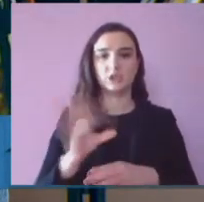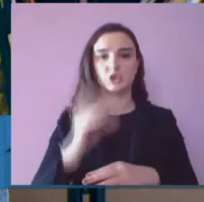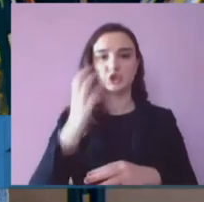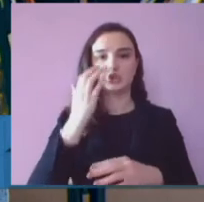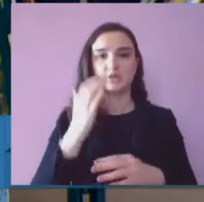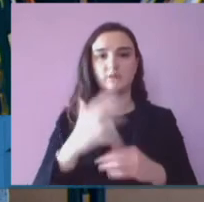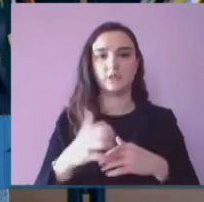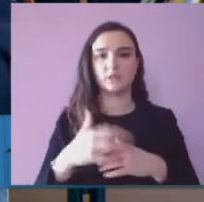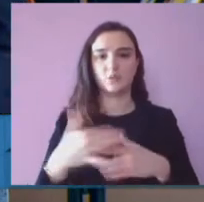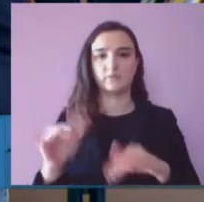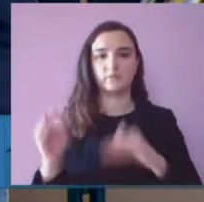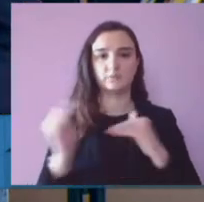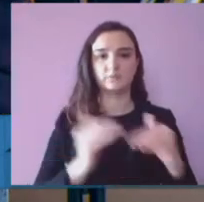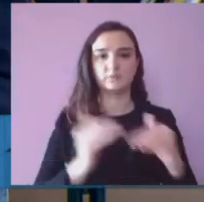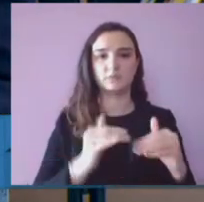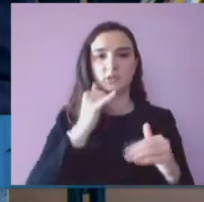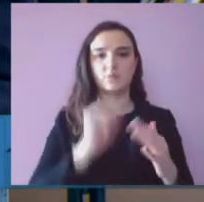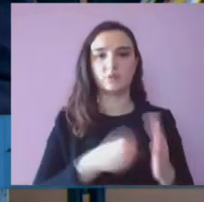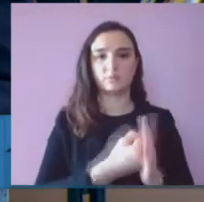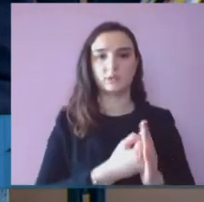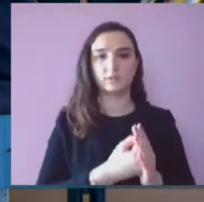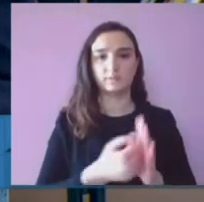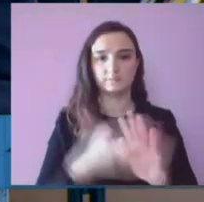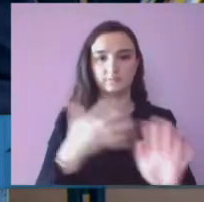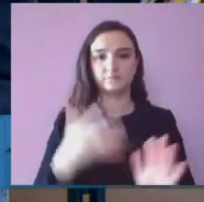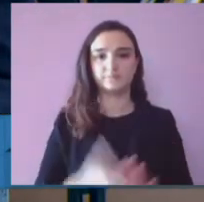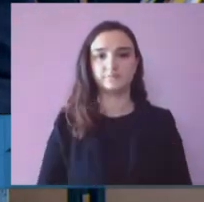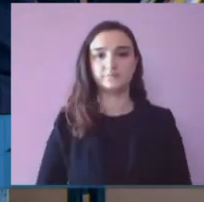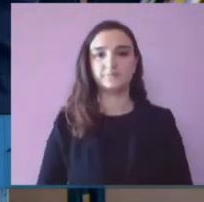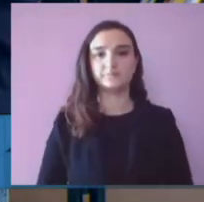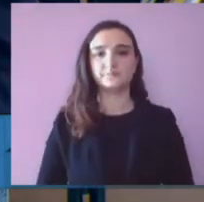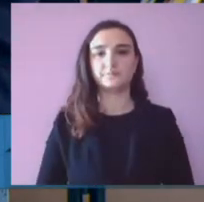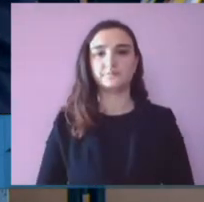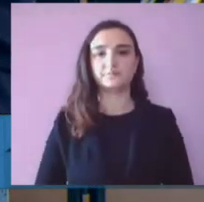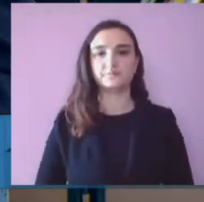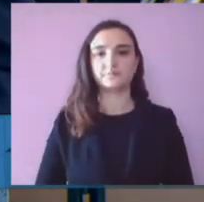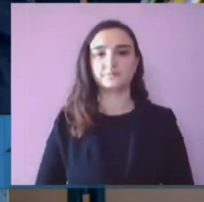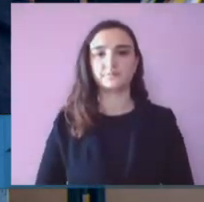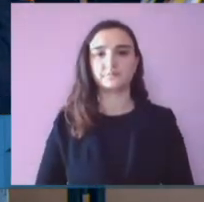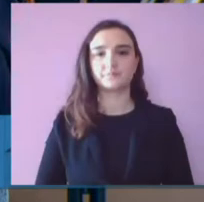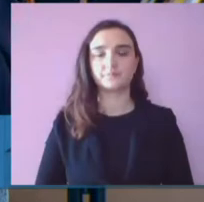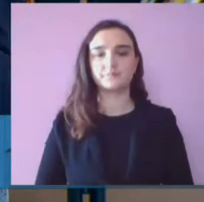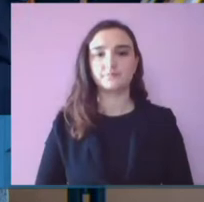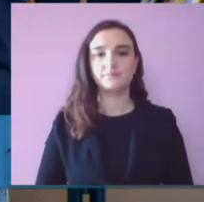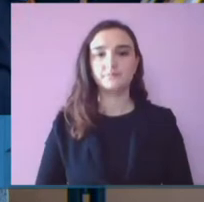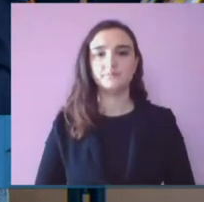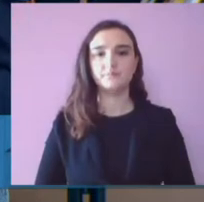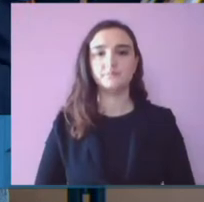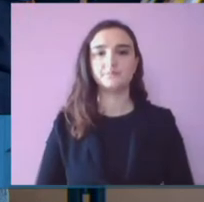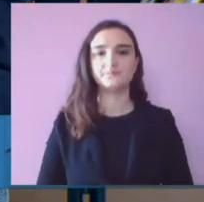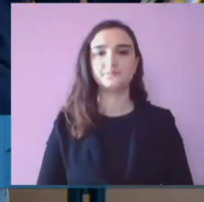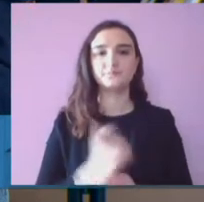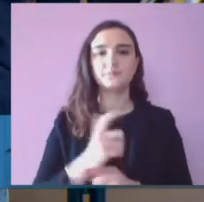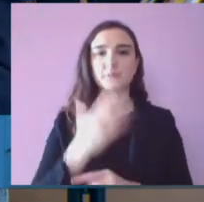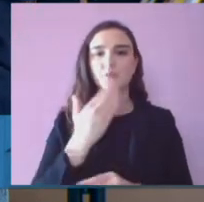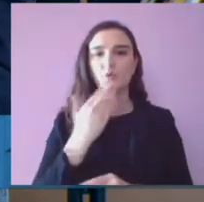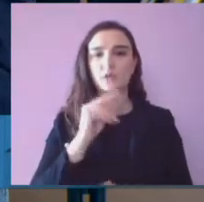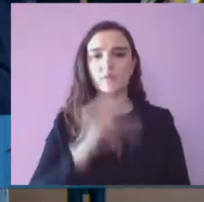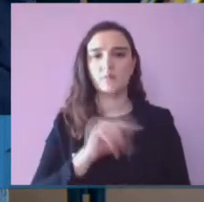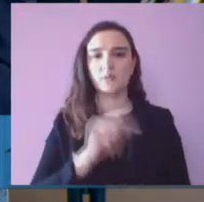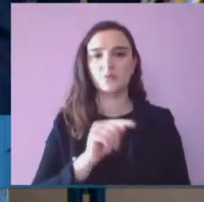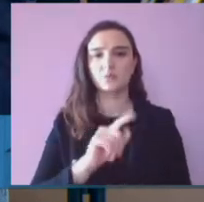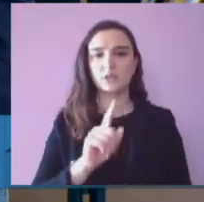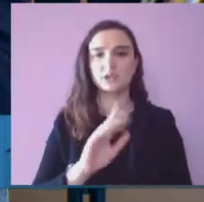უკვე ტელეფონამდე. გამიგე? შესაბამისად, ძალიან იოლია დავაბრალოთ იმას რაღაცა და არა